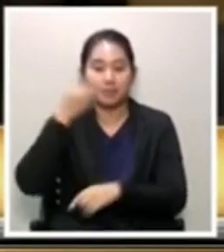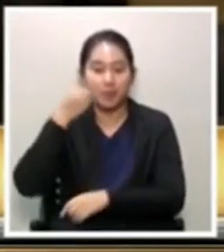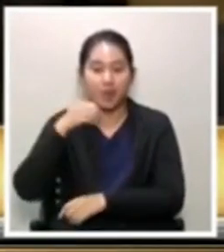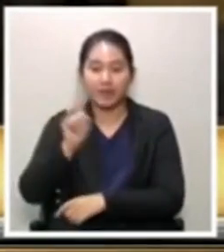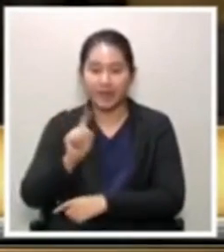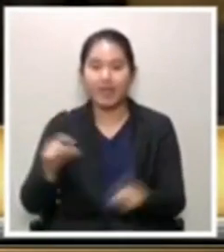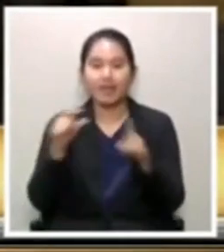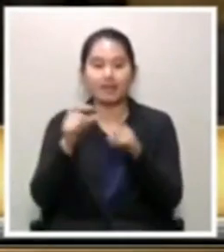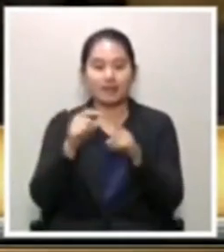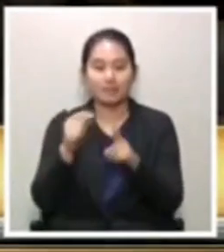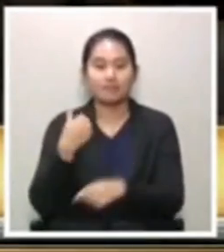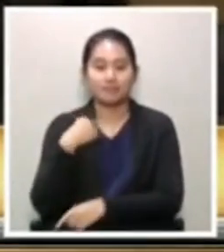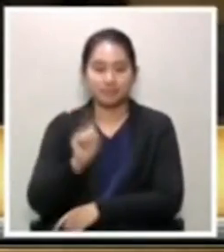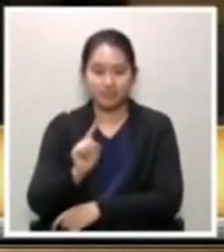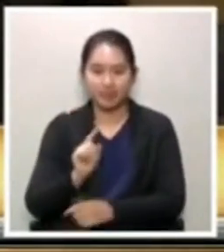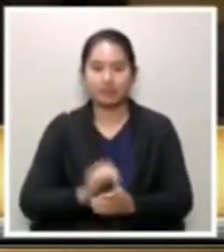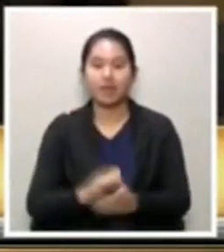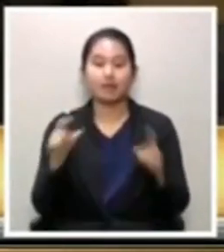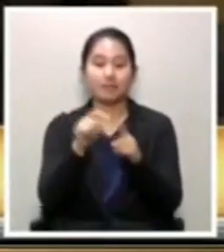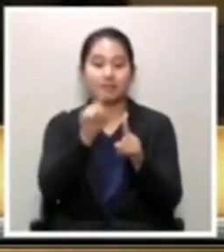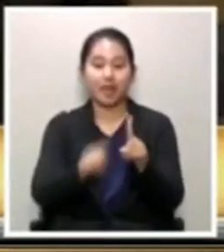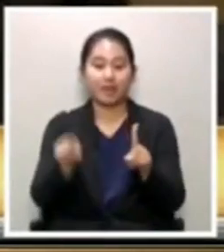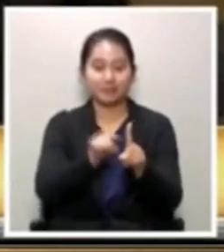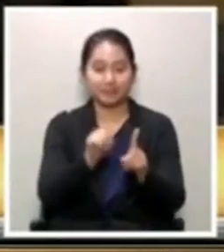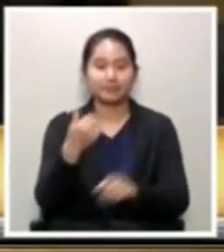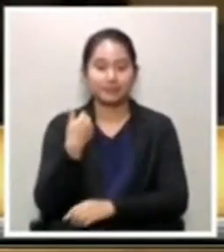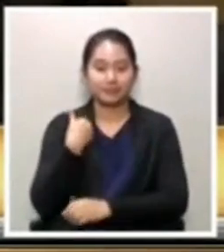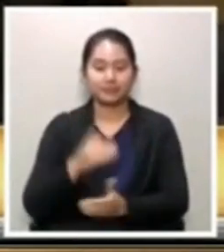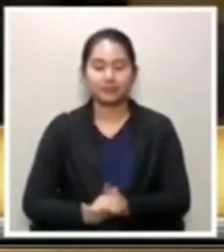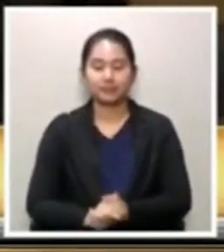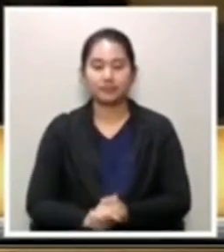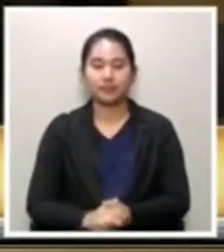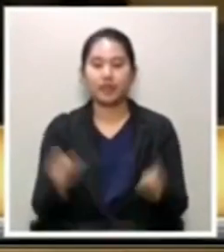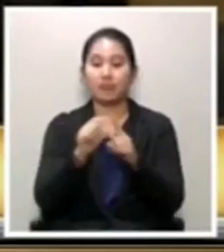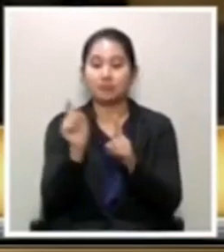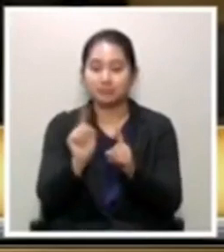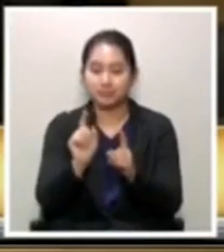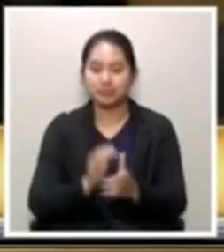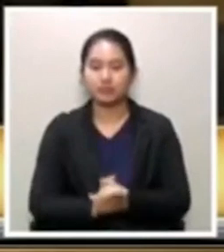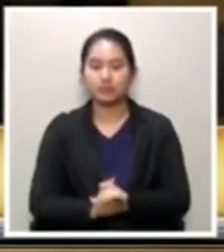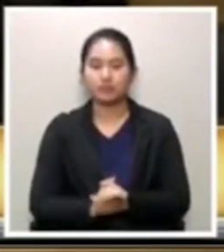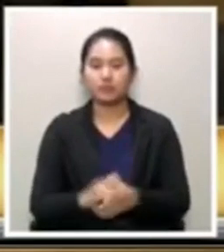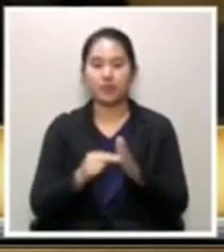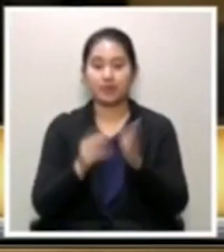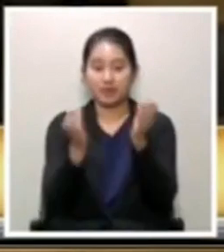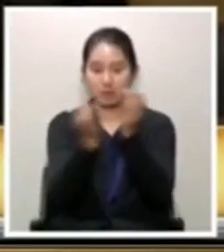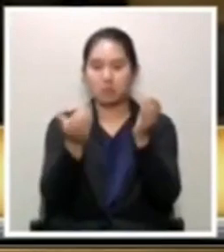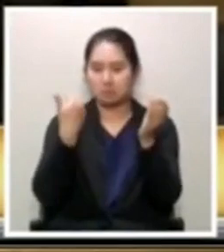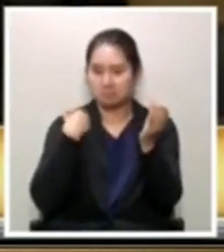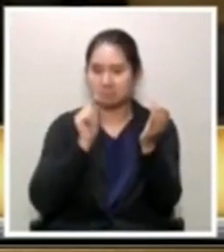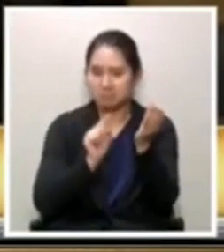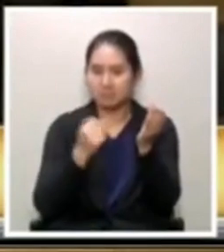ธรรมนูญนิยมหรือ constitutionalism ลัทธิรัฐธรรมนูญนิยมนี่เรียกร้องอย่างนี้ครับไม่ใช่สักแต่มีรัฐธรรมนูญอย่างเดียวนะ